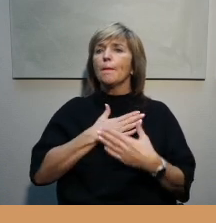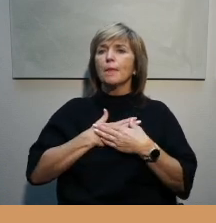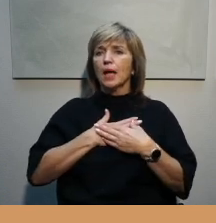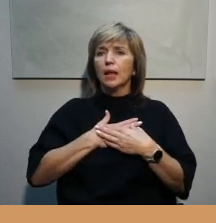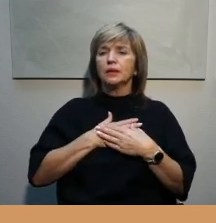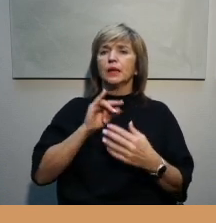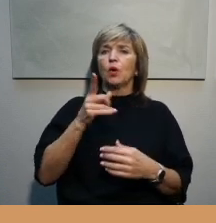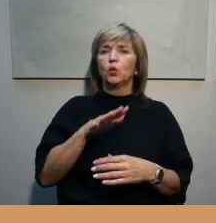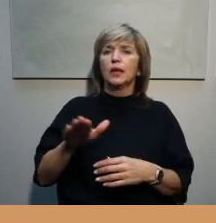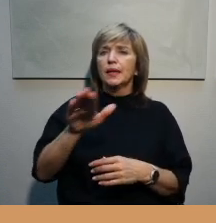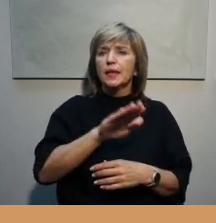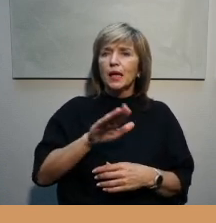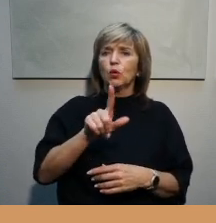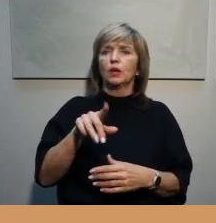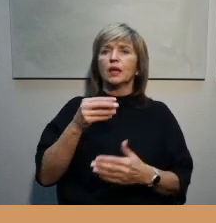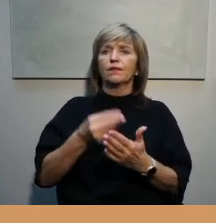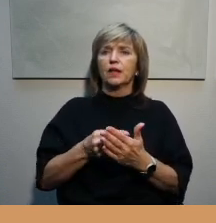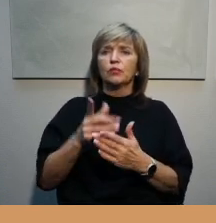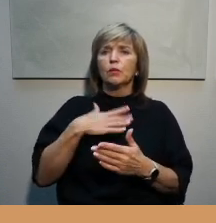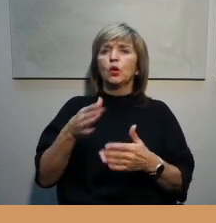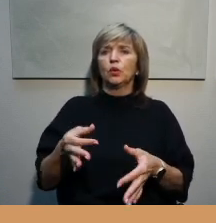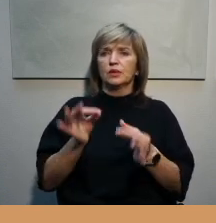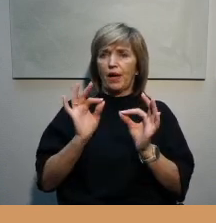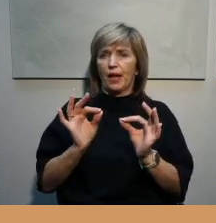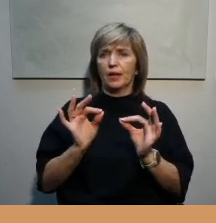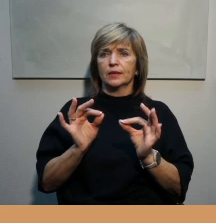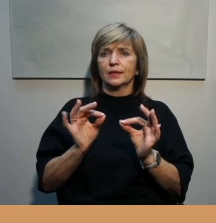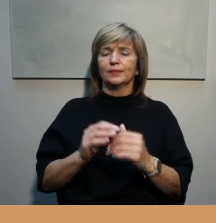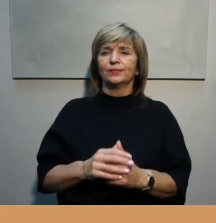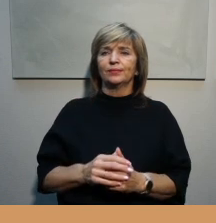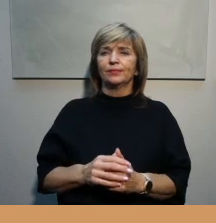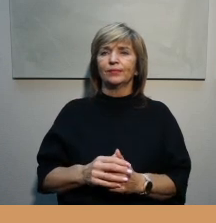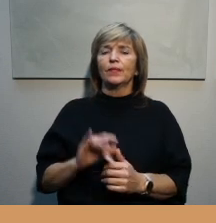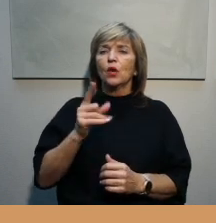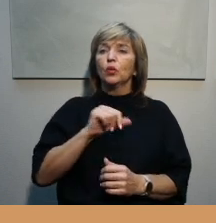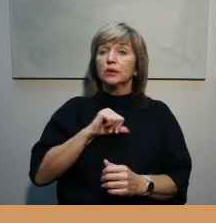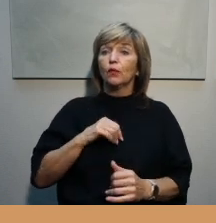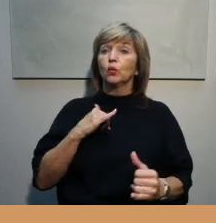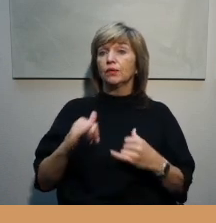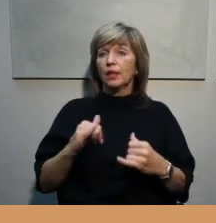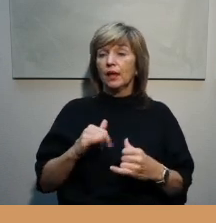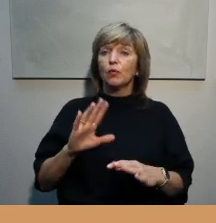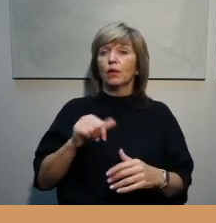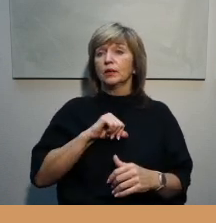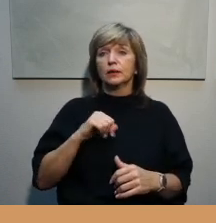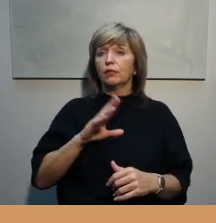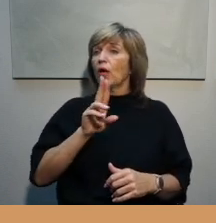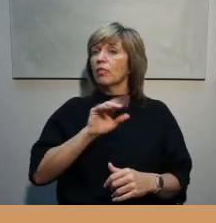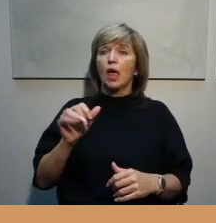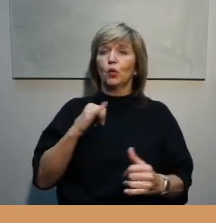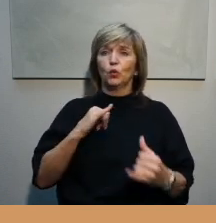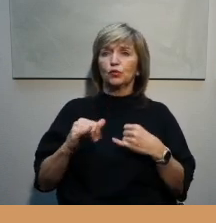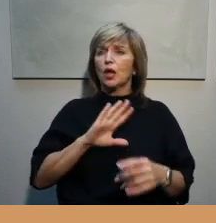mīlestība un ģimene un šīs vērtības viņam ir ļoti svarīgas. Un ar savu uzvedību, jeb ar savu